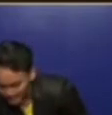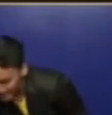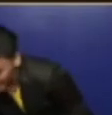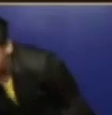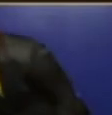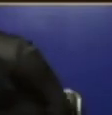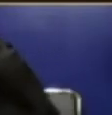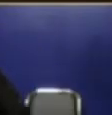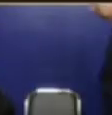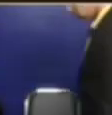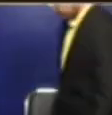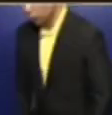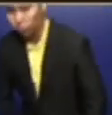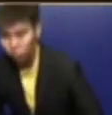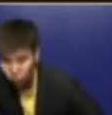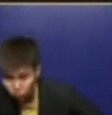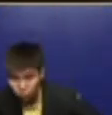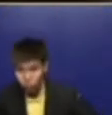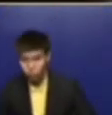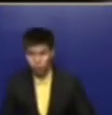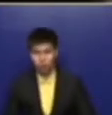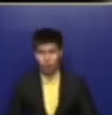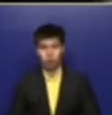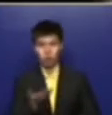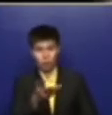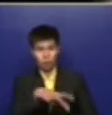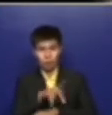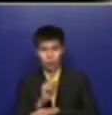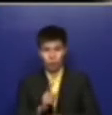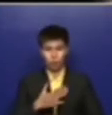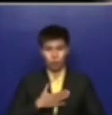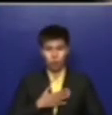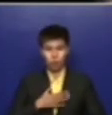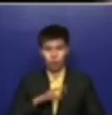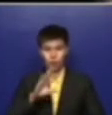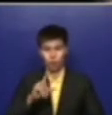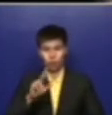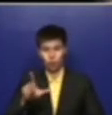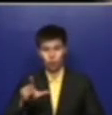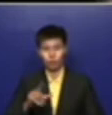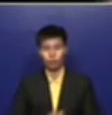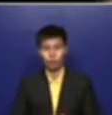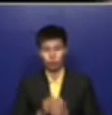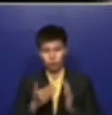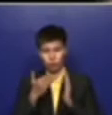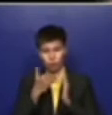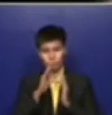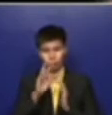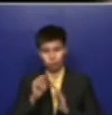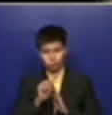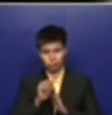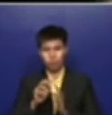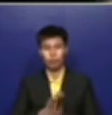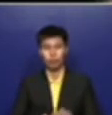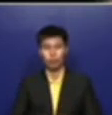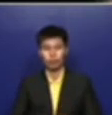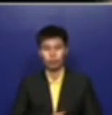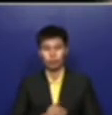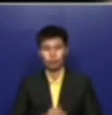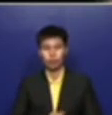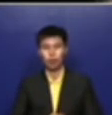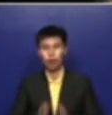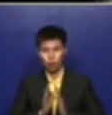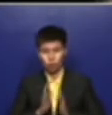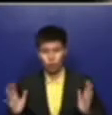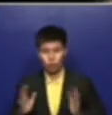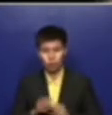ครับ ท่านประธานที่เคารพกระผมชนน่านสีแก้วเพื่อไทยจังหวัดน่านขอบคุณท่านประธานผ่านไปยังท่านรัฐมนตรี